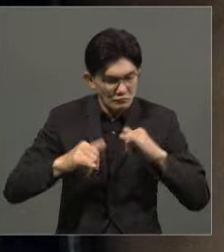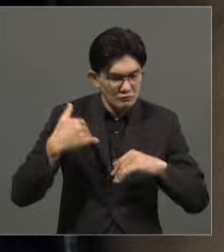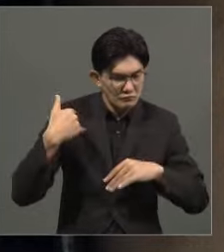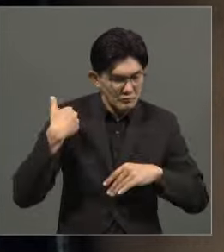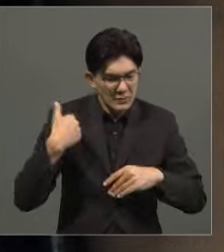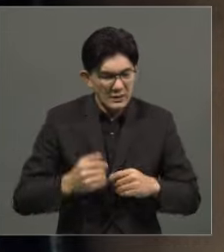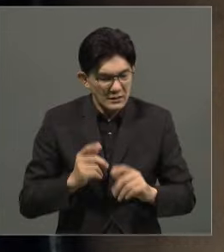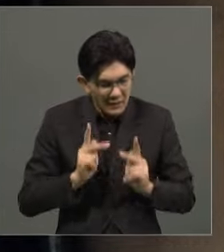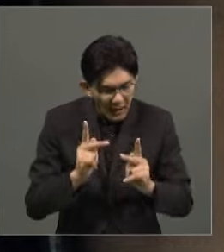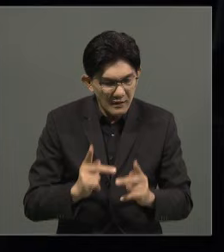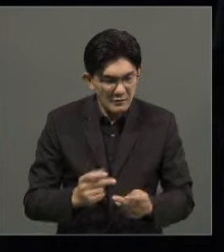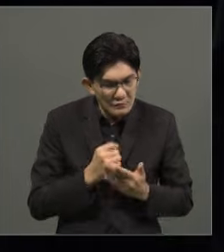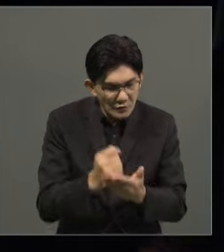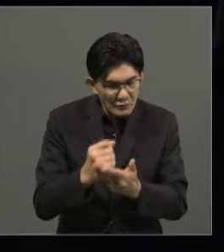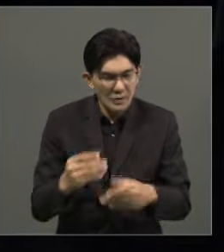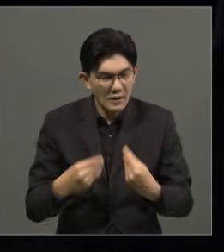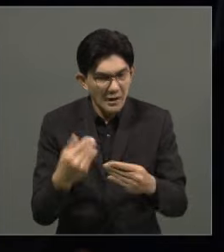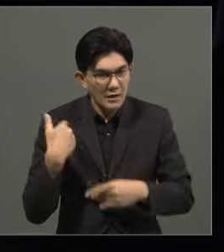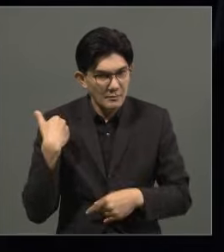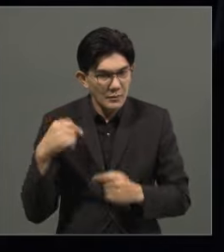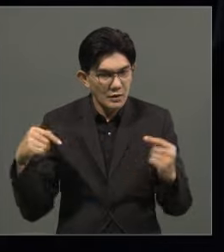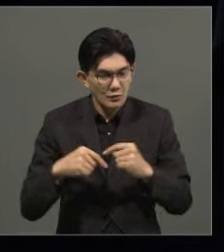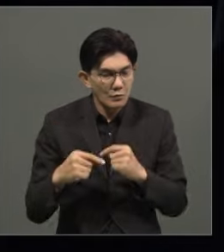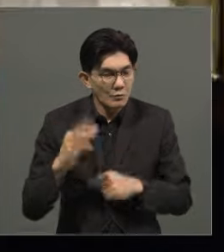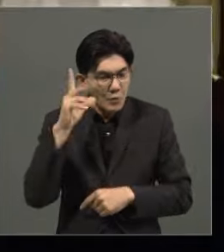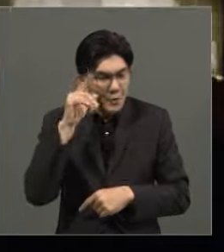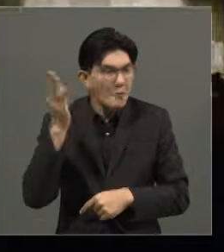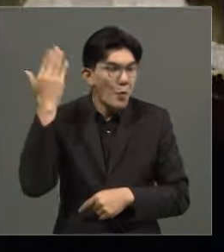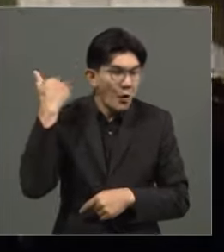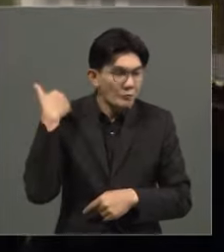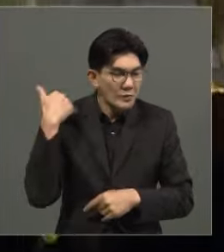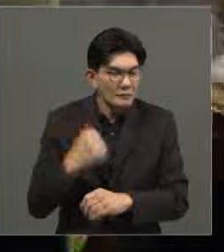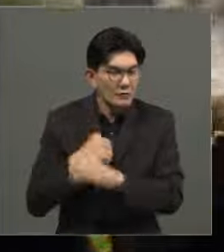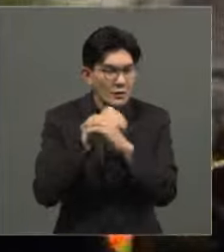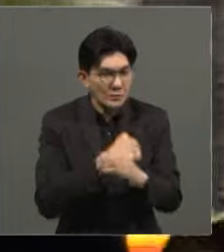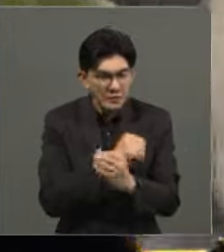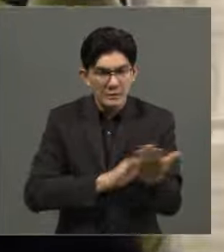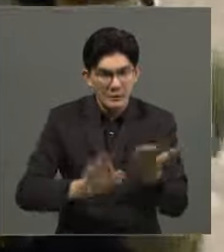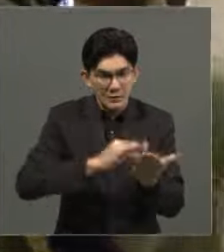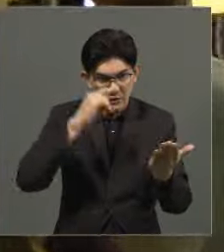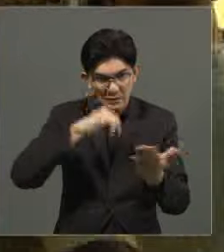ละของบรรพบุรุษไทยที่อุทิศชีวิตเพื่อปกป้องประเทศชาติ